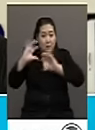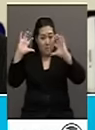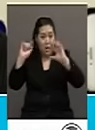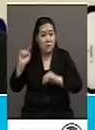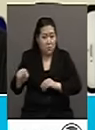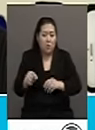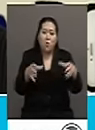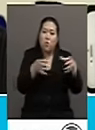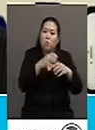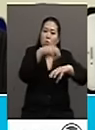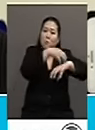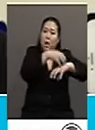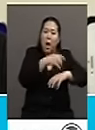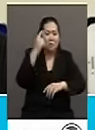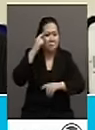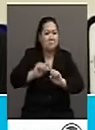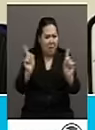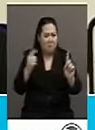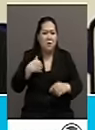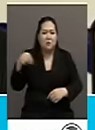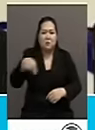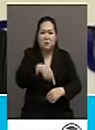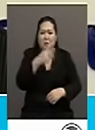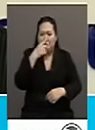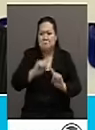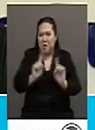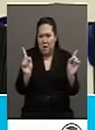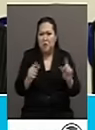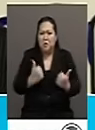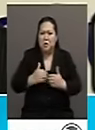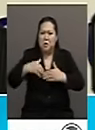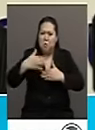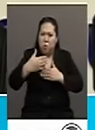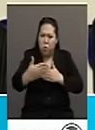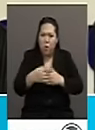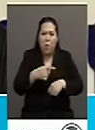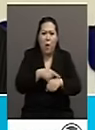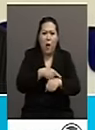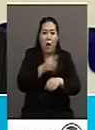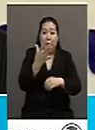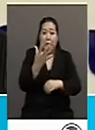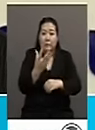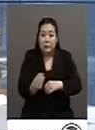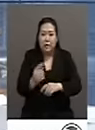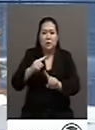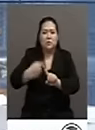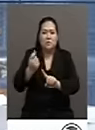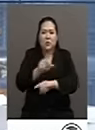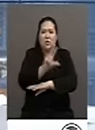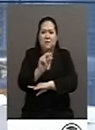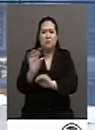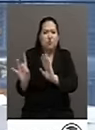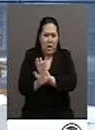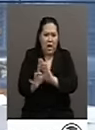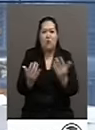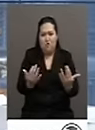ษยานุศิษย์วัดพระธรรมกายนะครับจุดที่สำคัญคือมันงวดขึ้นมาเรื่อยๆสำหรับเดดไลน์30พฤศจิกายน เดี๋ยวดู30นี้นะฮะว่า